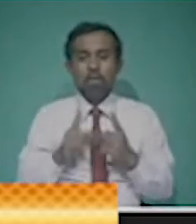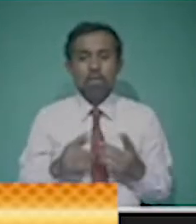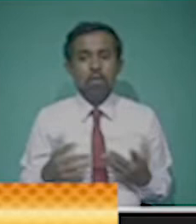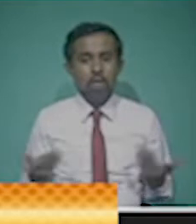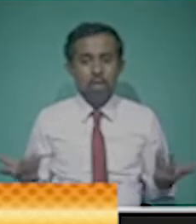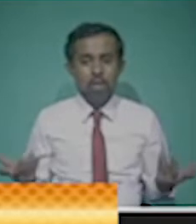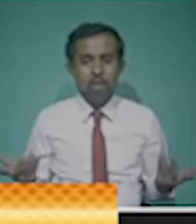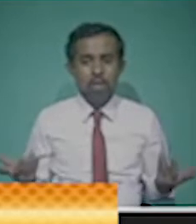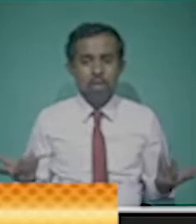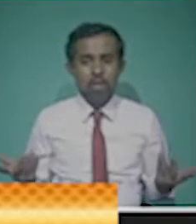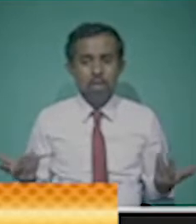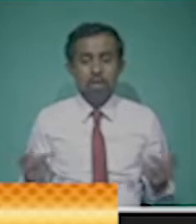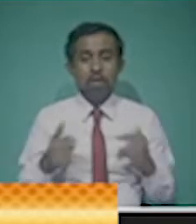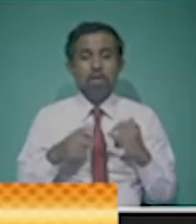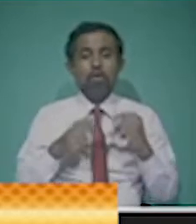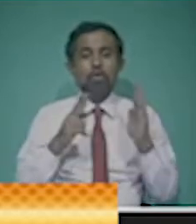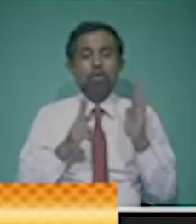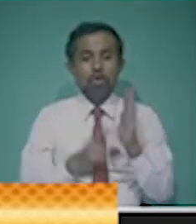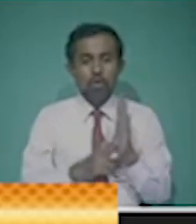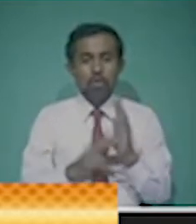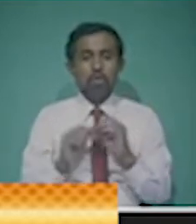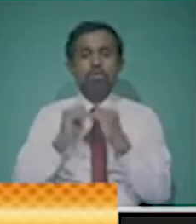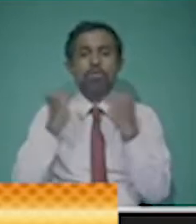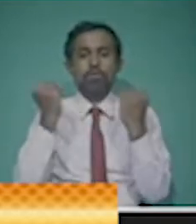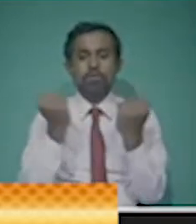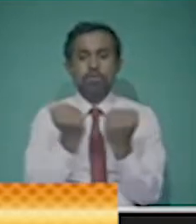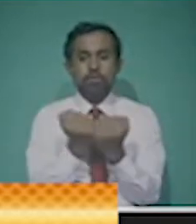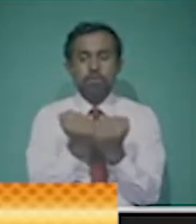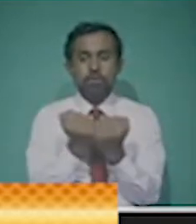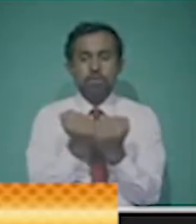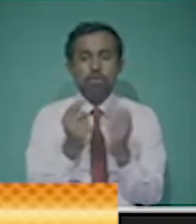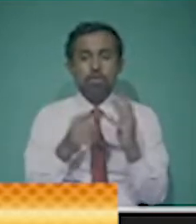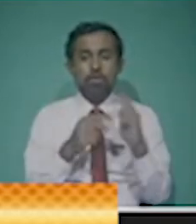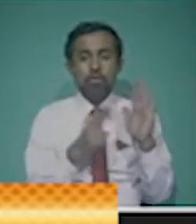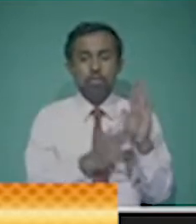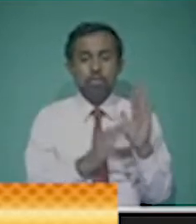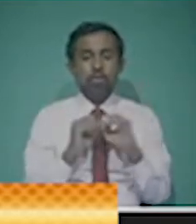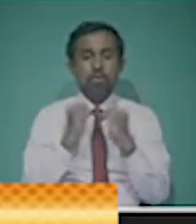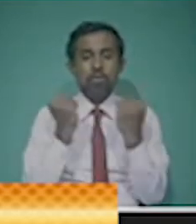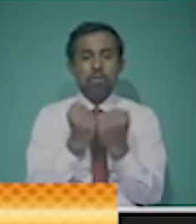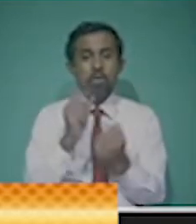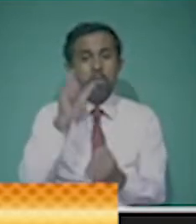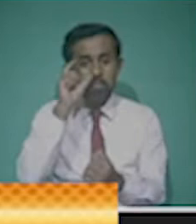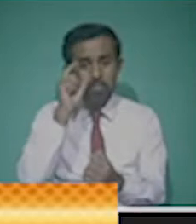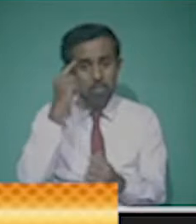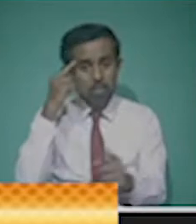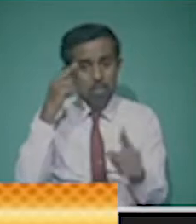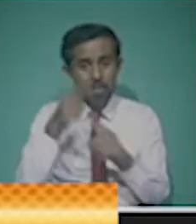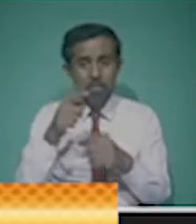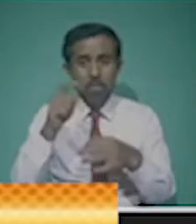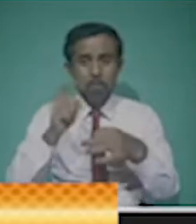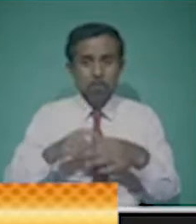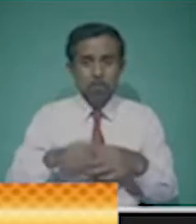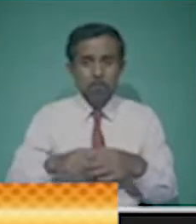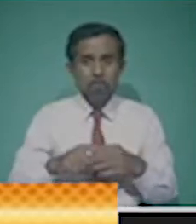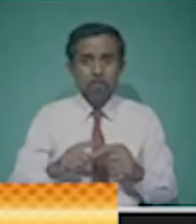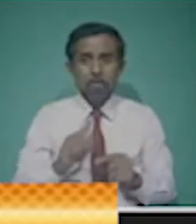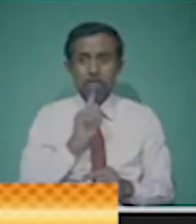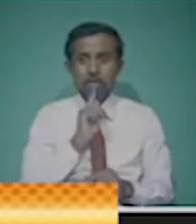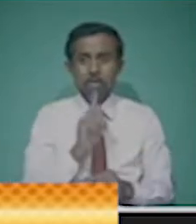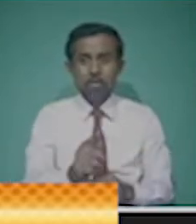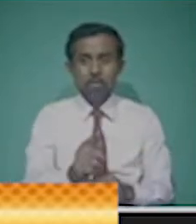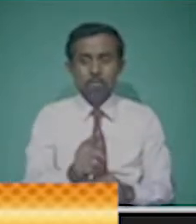percenai, awalni khawan dikuk kondu sela patulade. Ilangin porta warai bilai, bihun adi halabu, ulah itte bihun kurai